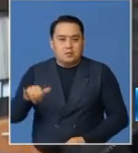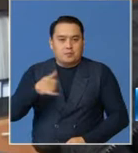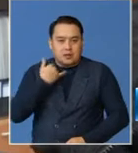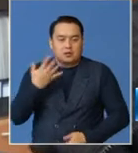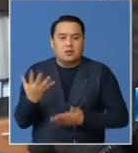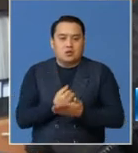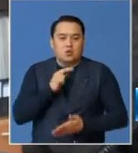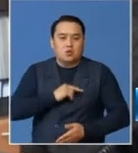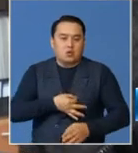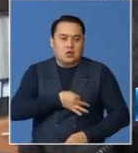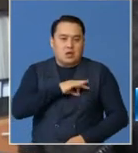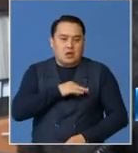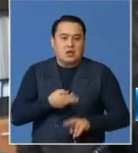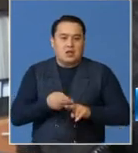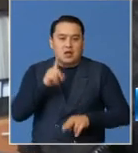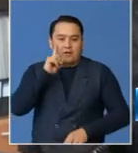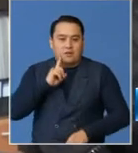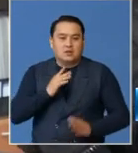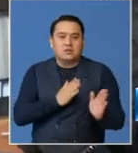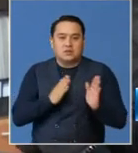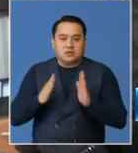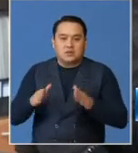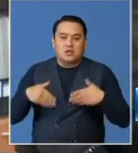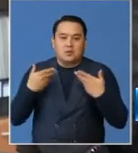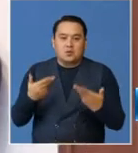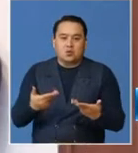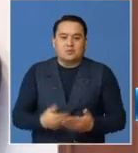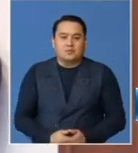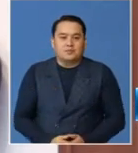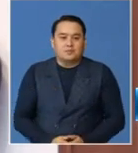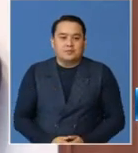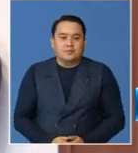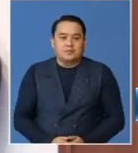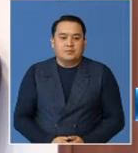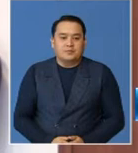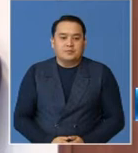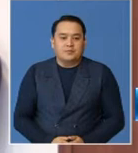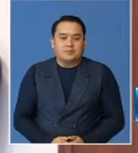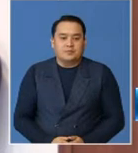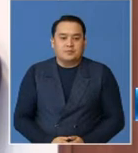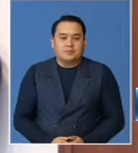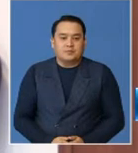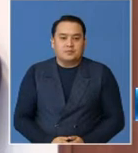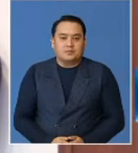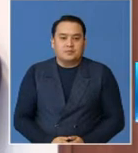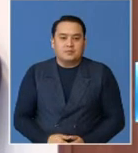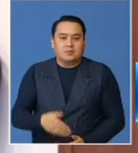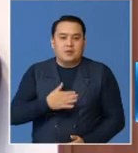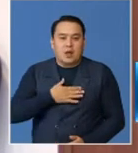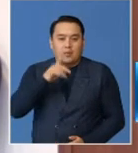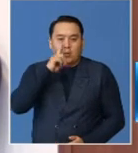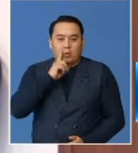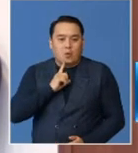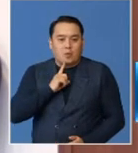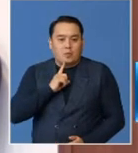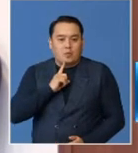нашла работу юриста. Это эффективная система, рекомендую. Электронная биржа труда нам очень удобна.